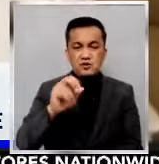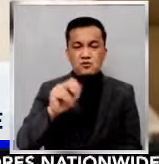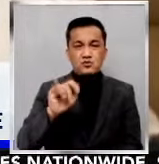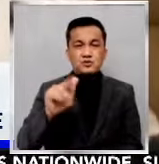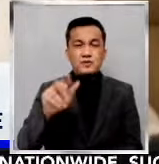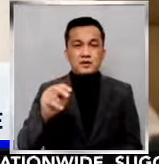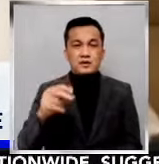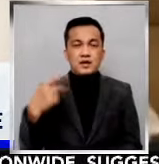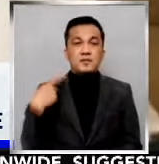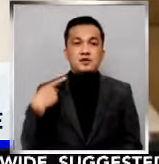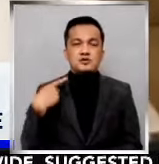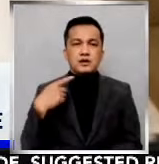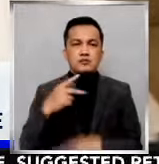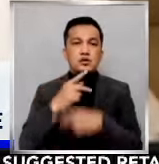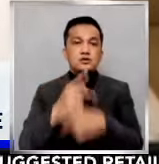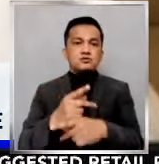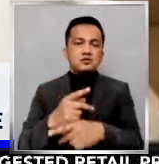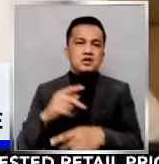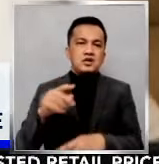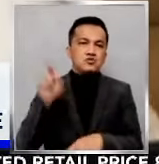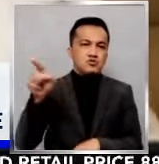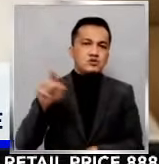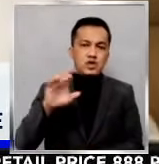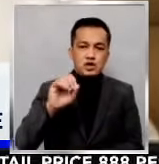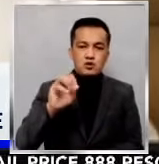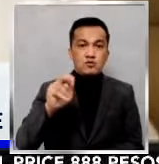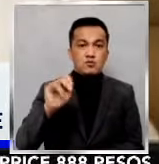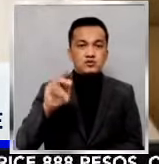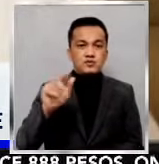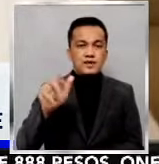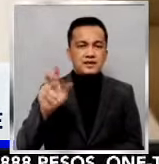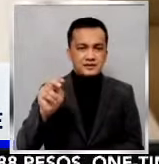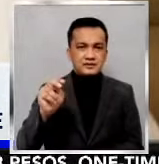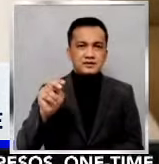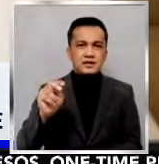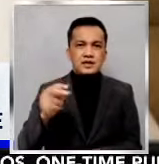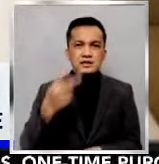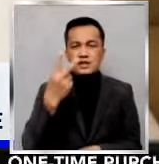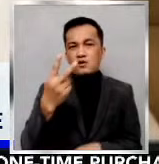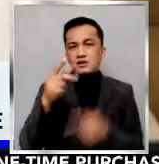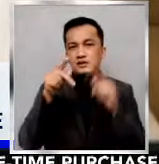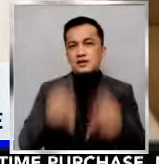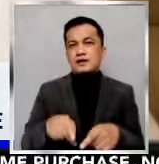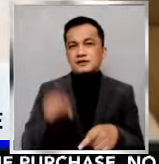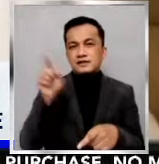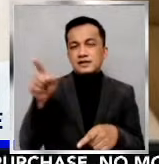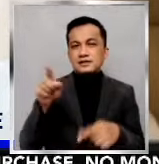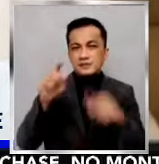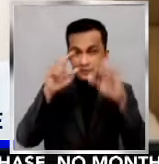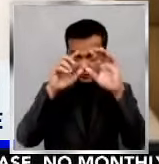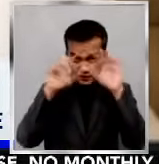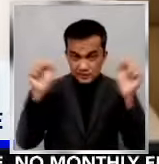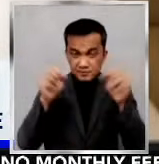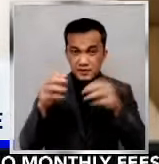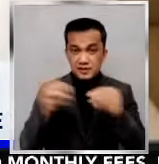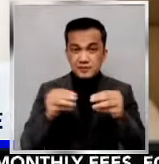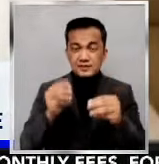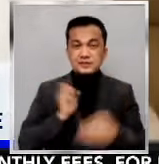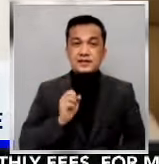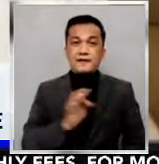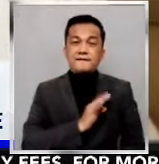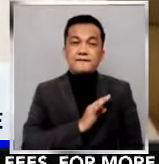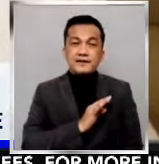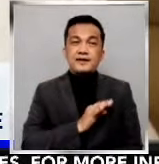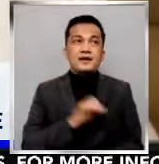sa ombudsman. Dalawang tao yan sa presidential management staff at saka doon sa